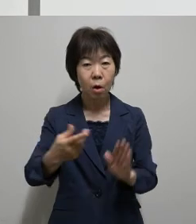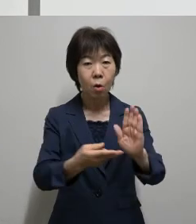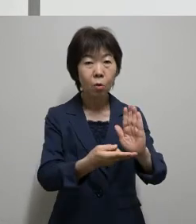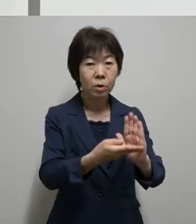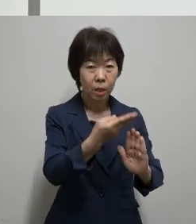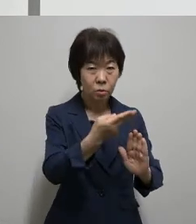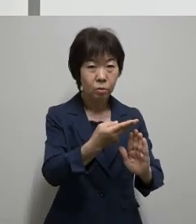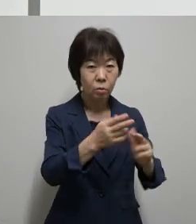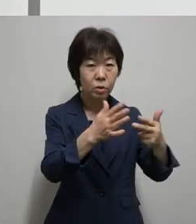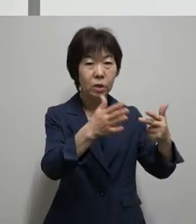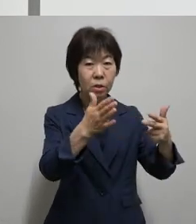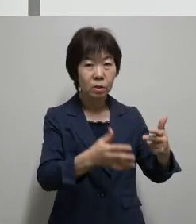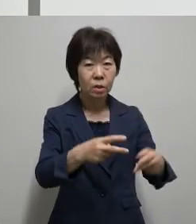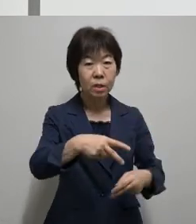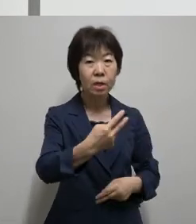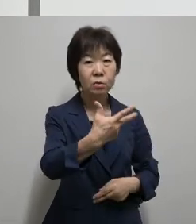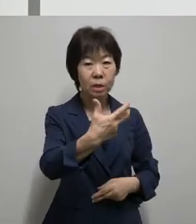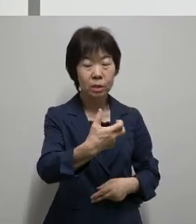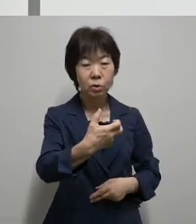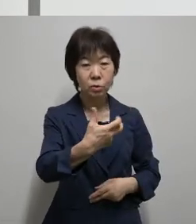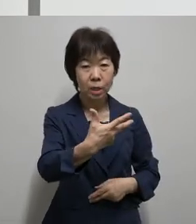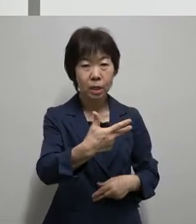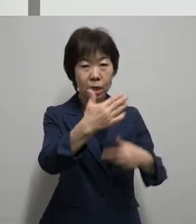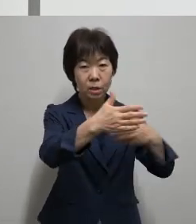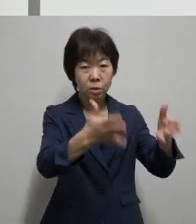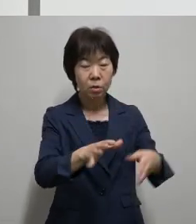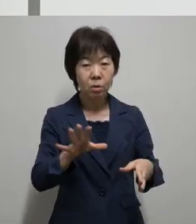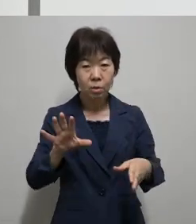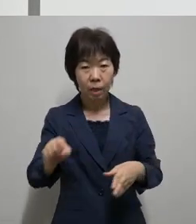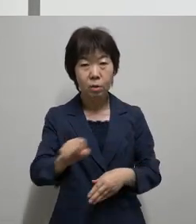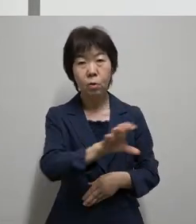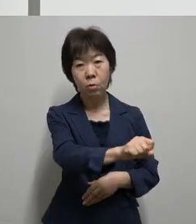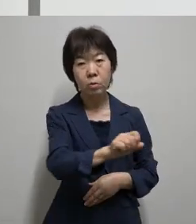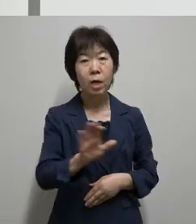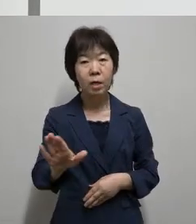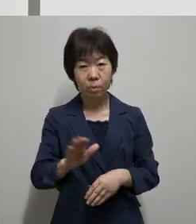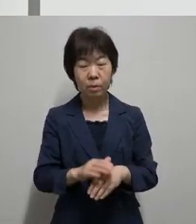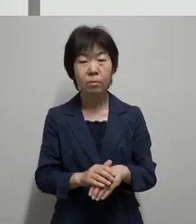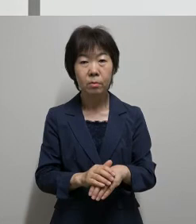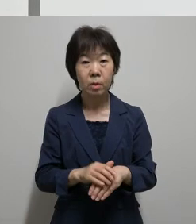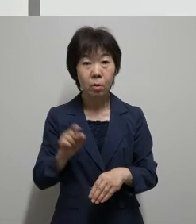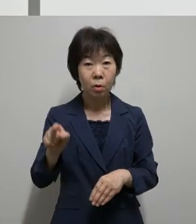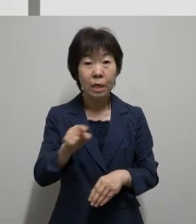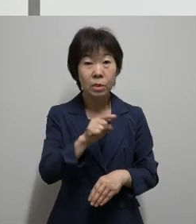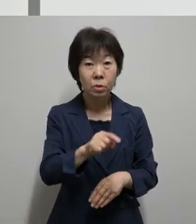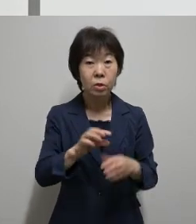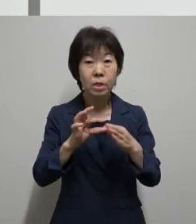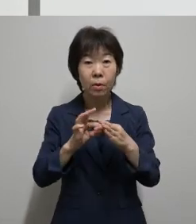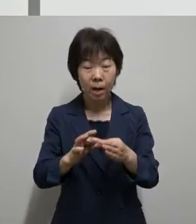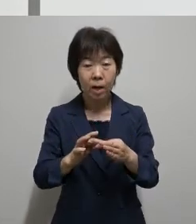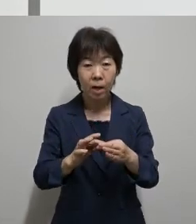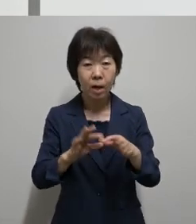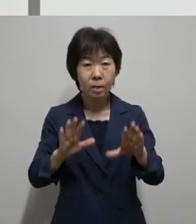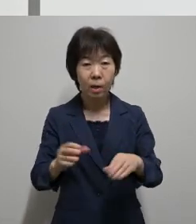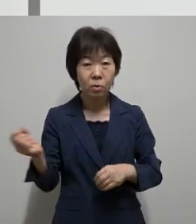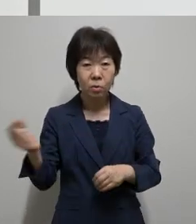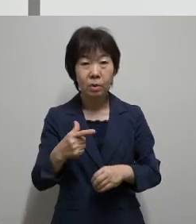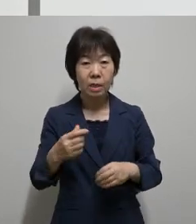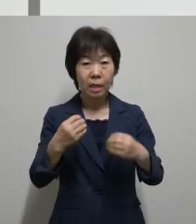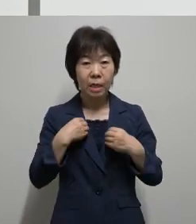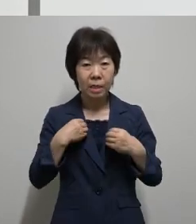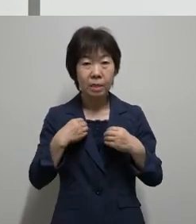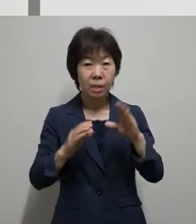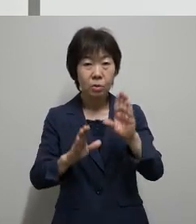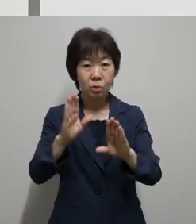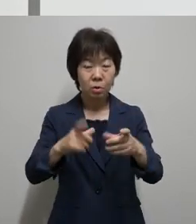そしてホテルの療養施設として277室を確保しているところでありますこれについてはですね今のこの急激